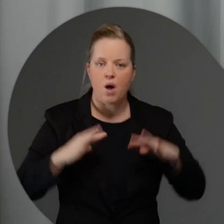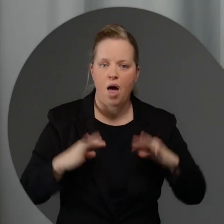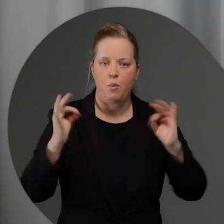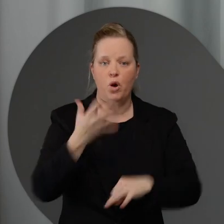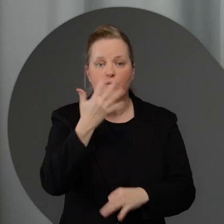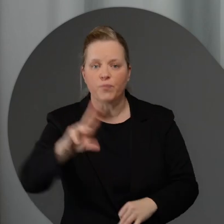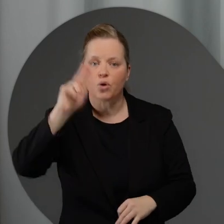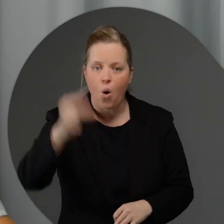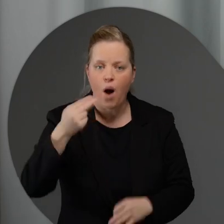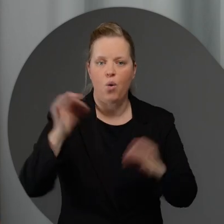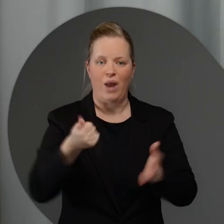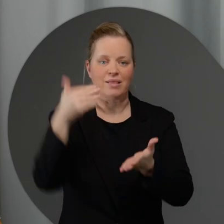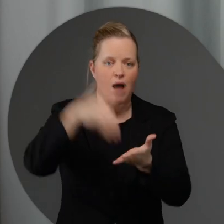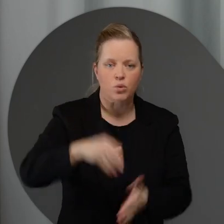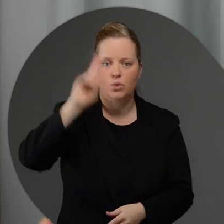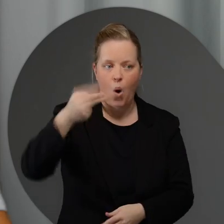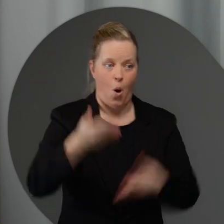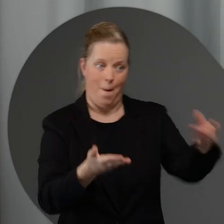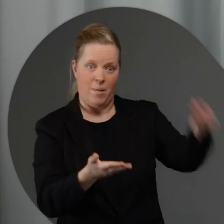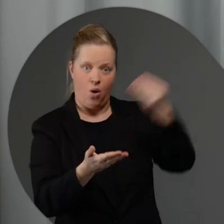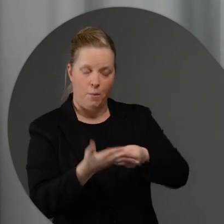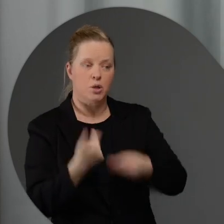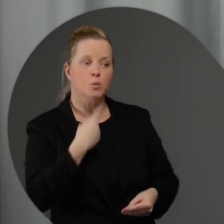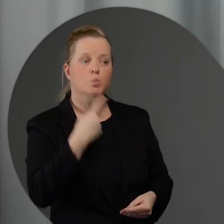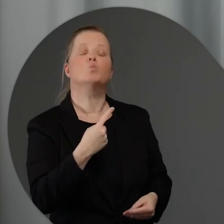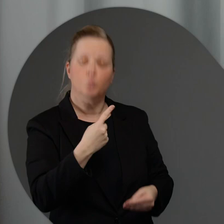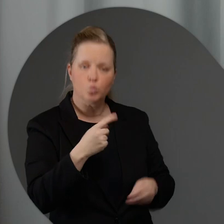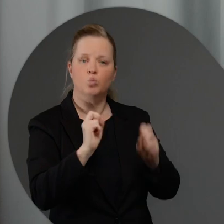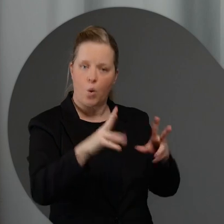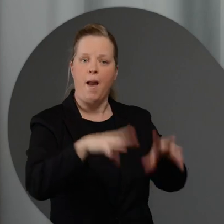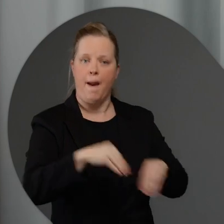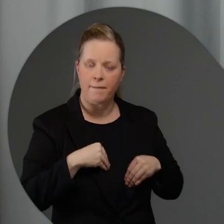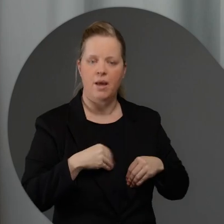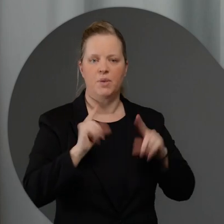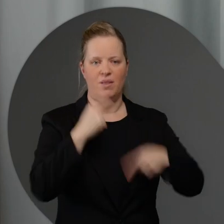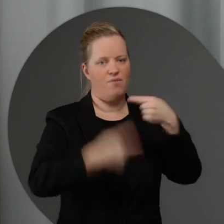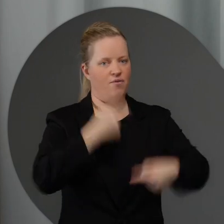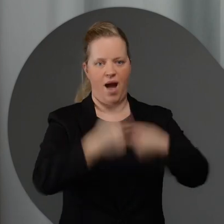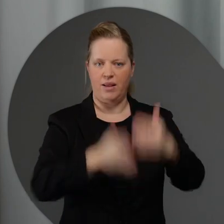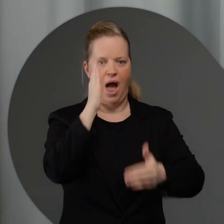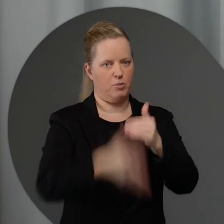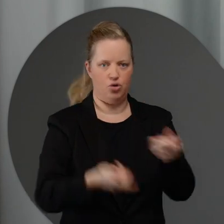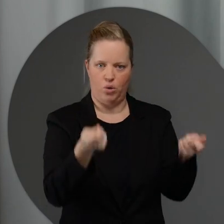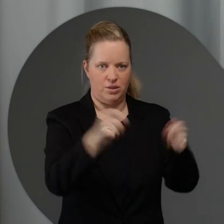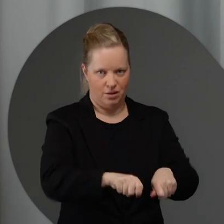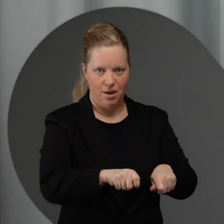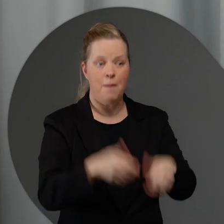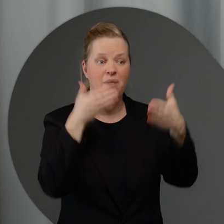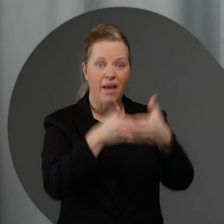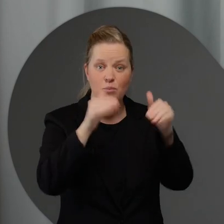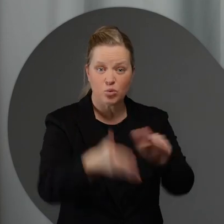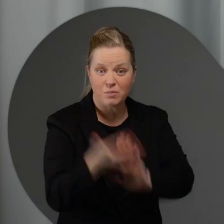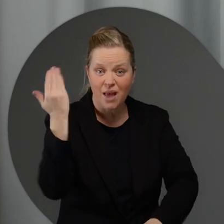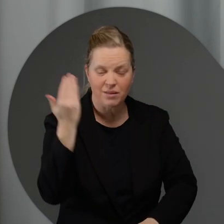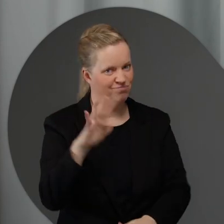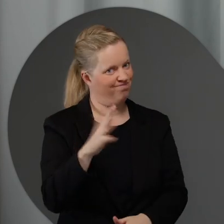einen Urlaub oder 500 Euro oder 1000 Euro, ja, und ich nehme das an, dann ist auch dieses Verfahren abgeschlossen und